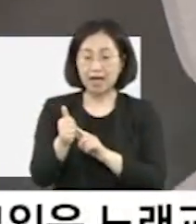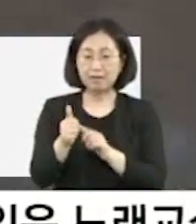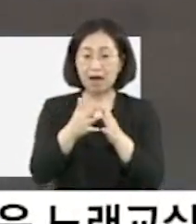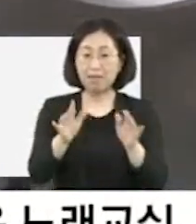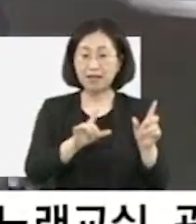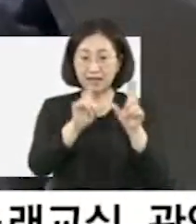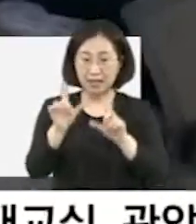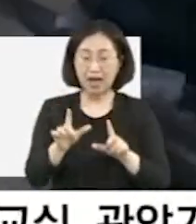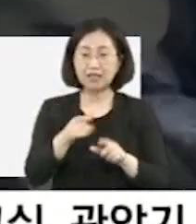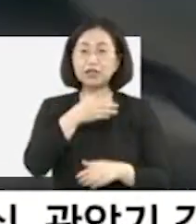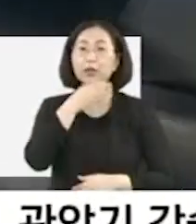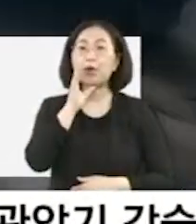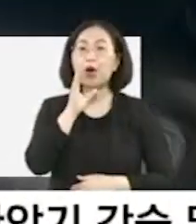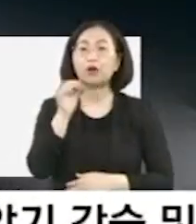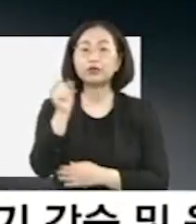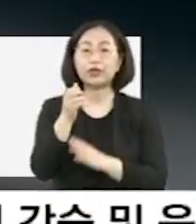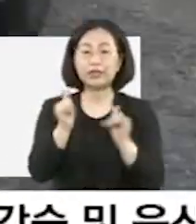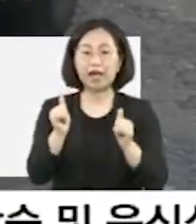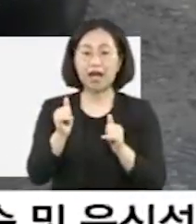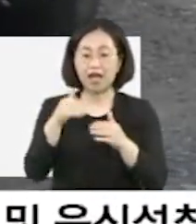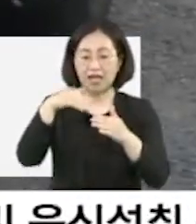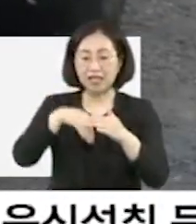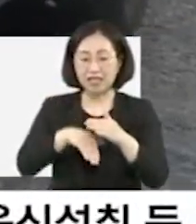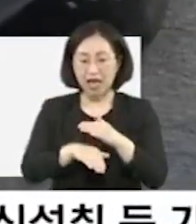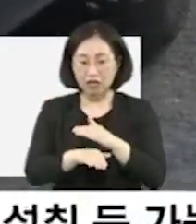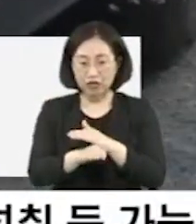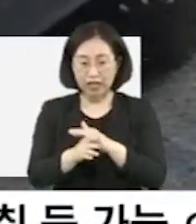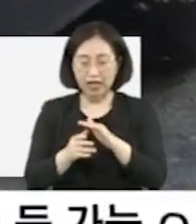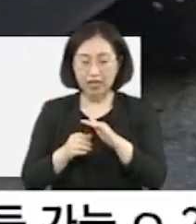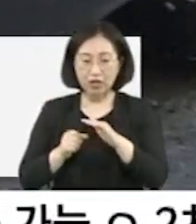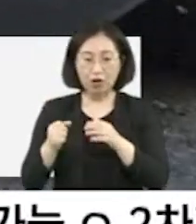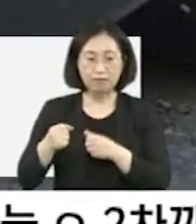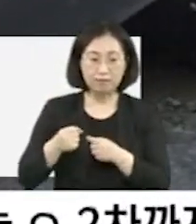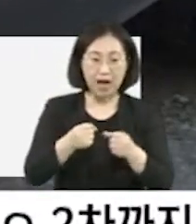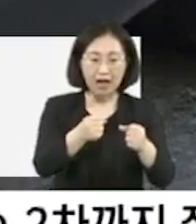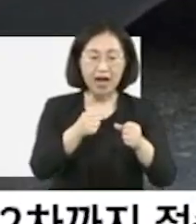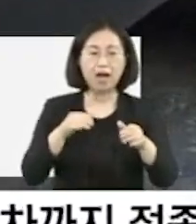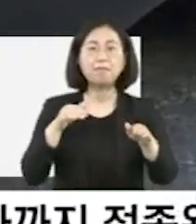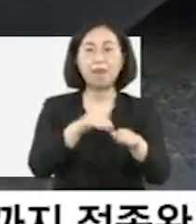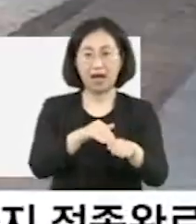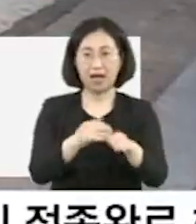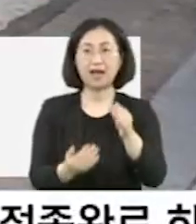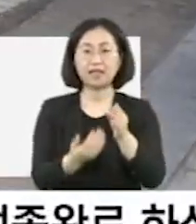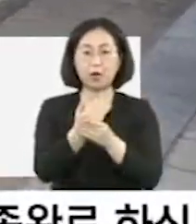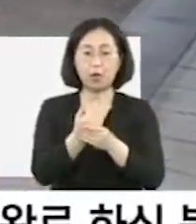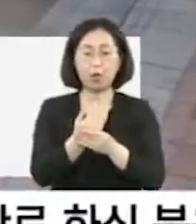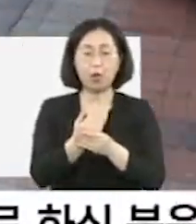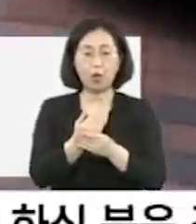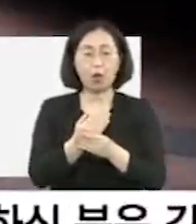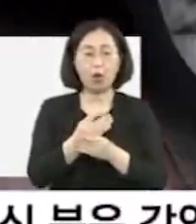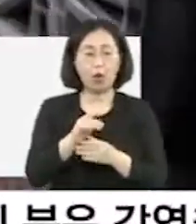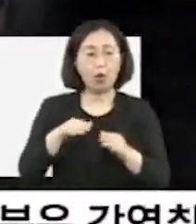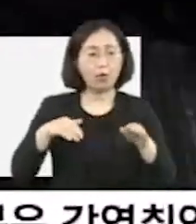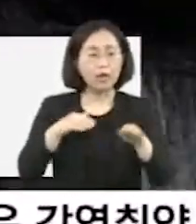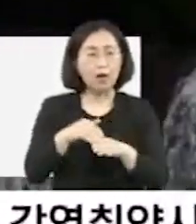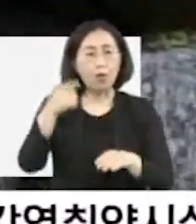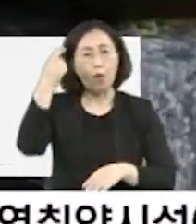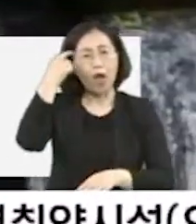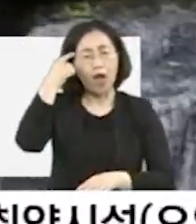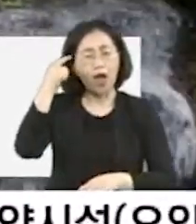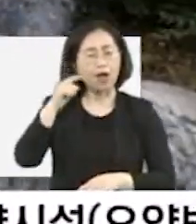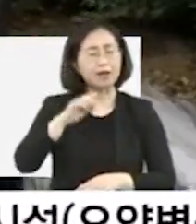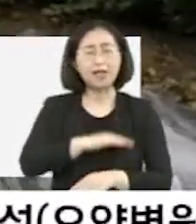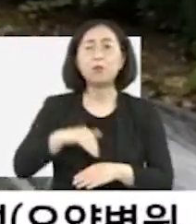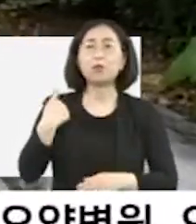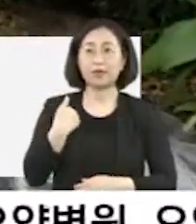고령의 운전자는 지하 주차장을 빠져나오면서 사고를 낸 것으로 알려졌고 본인도 왜 사고가 났는지 잘 모르겠다고